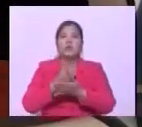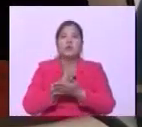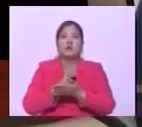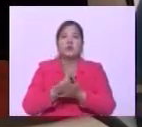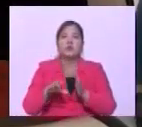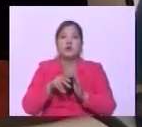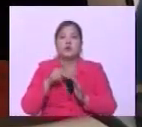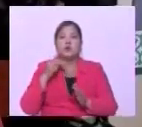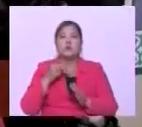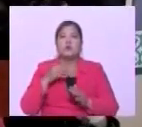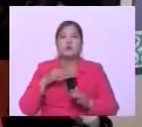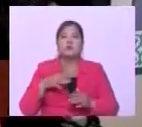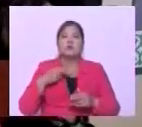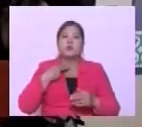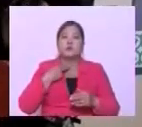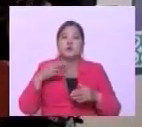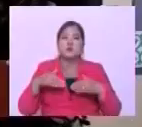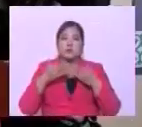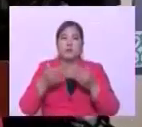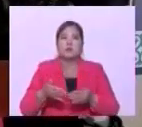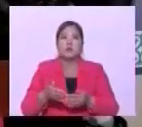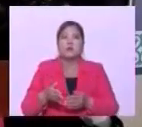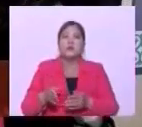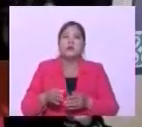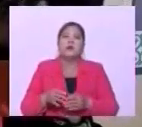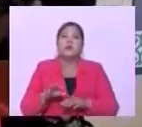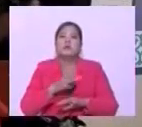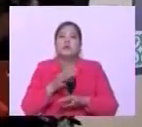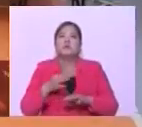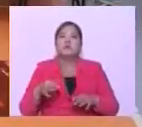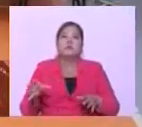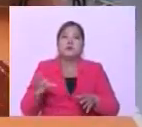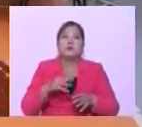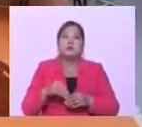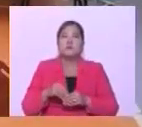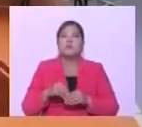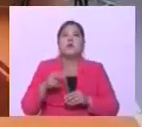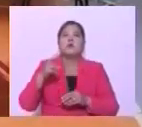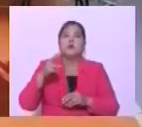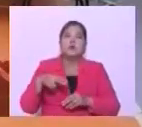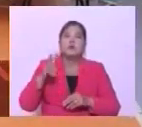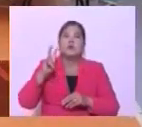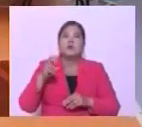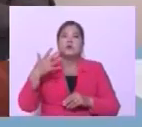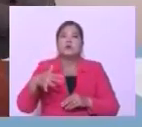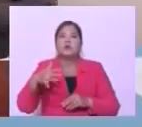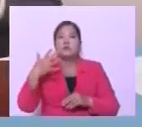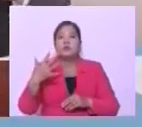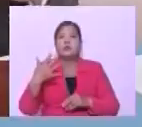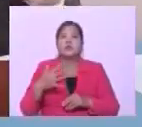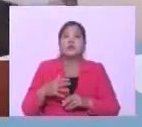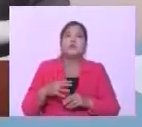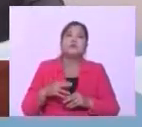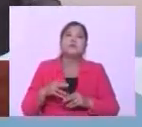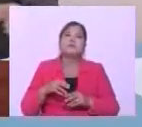біз осы референдумда өзіміздің таңдауымызды жолдасымыз екеуміз жасадық. Нөмірі 255-ші референдум учаскесінің